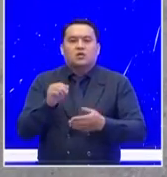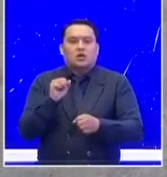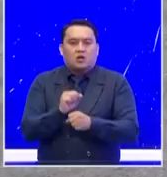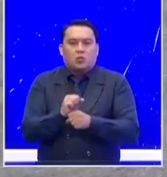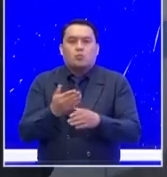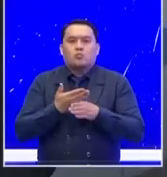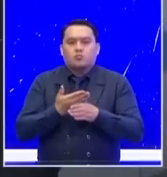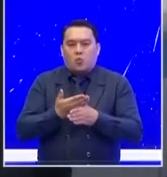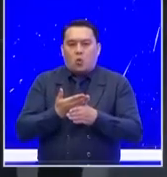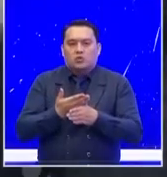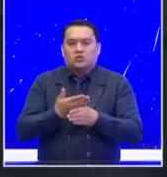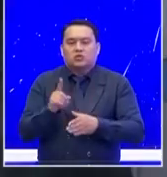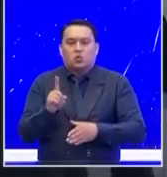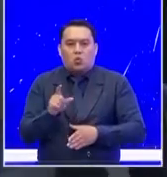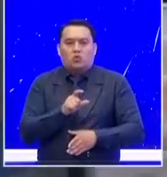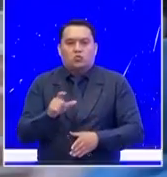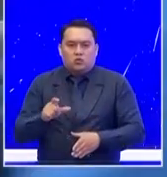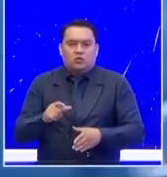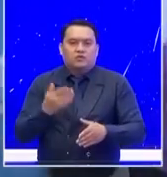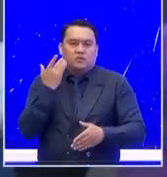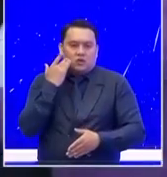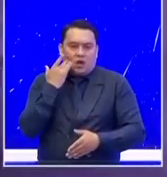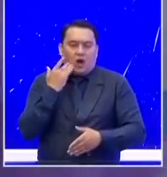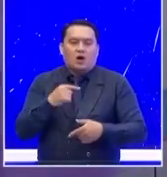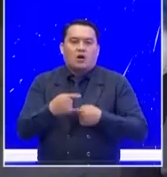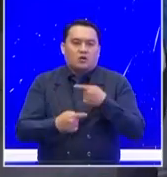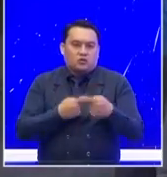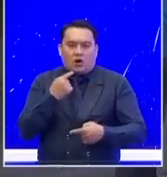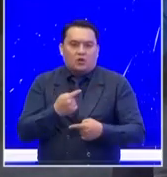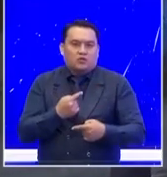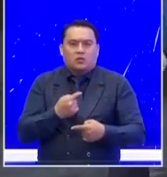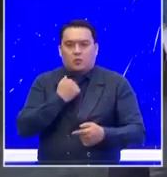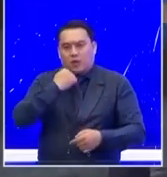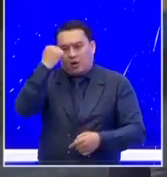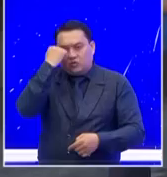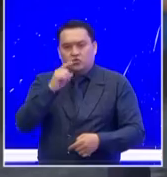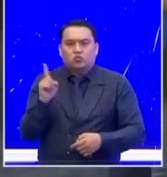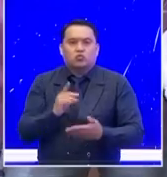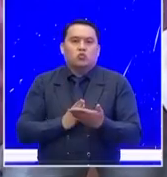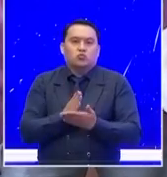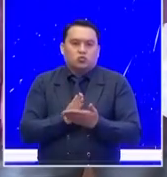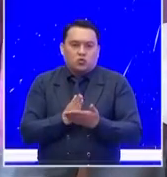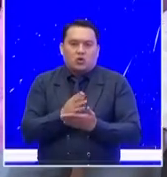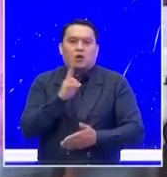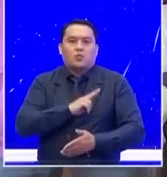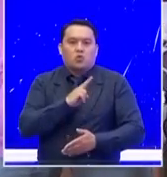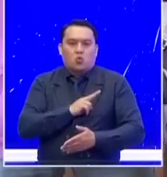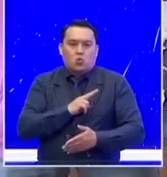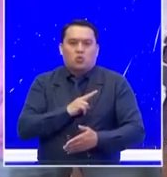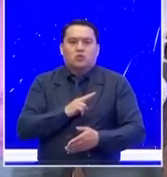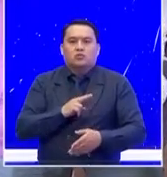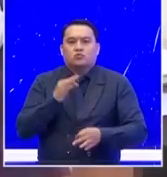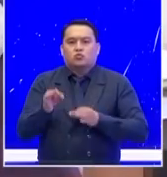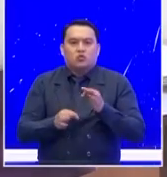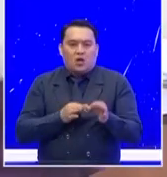в помощи дела признаются неравнодушные люди. Так они хотят выразить слова благодарности тем, кто несет службу и